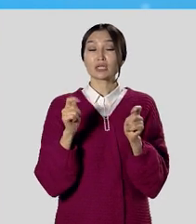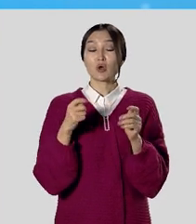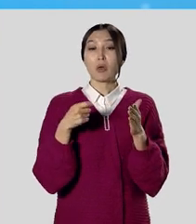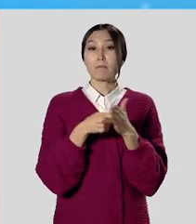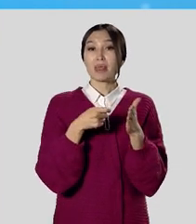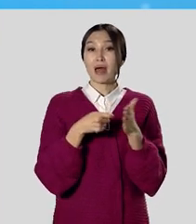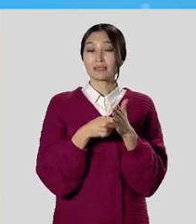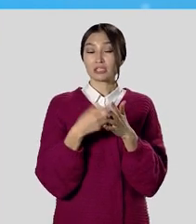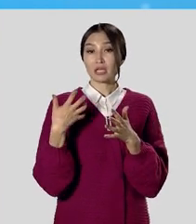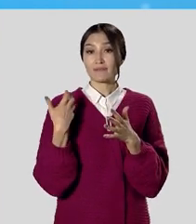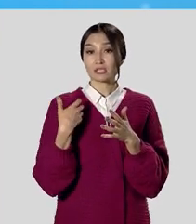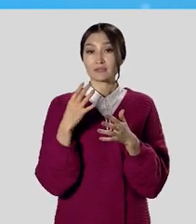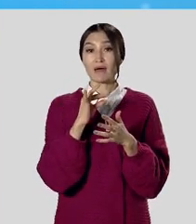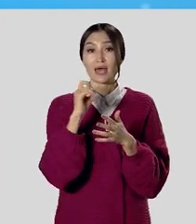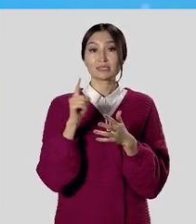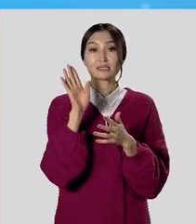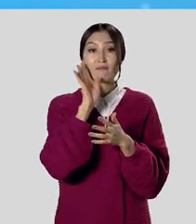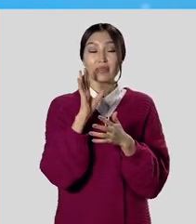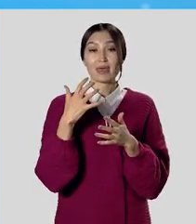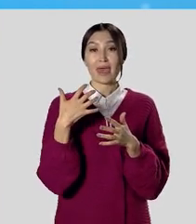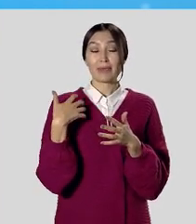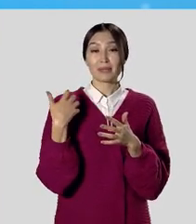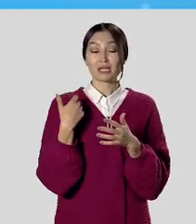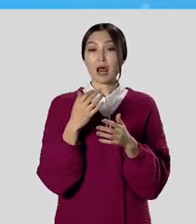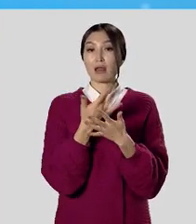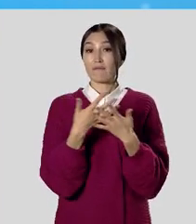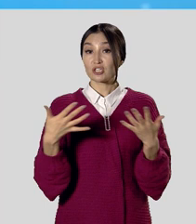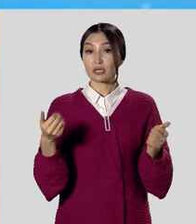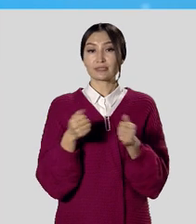питательные вещества из воды и минеральных веществ.